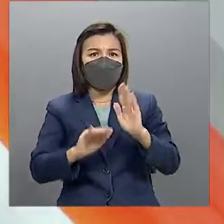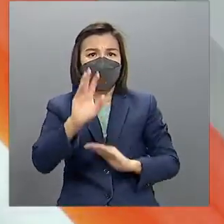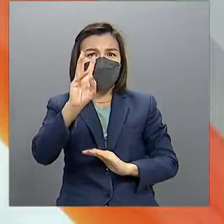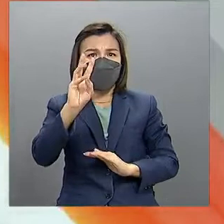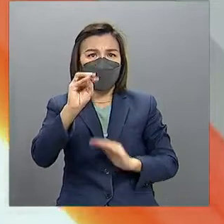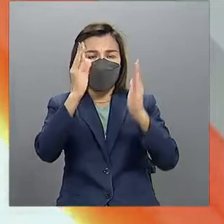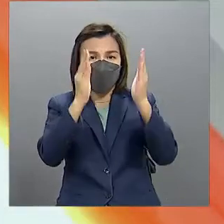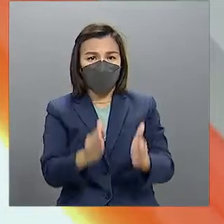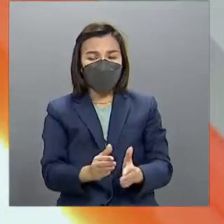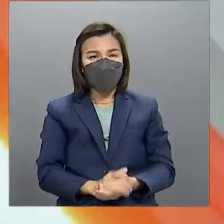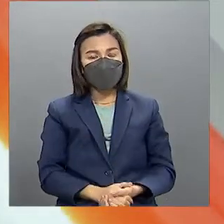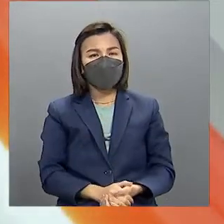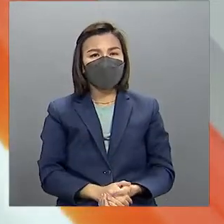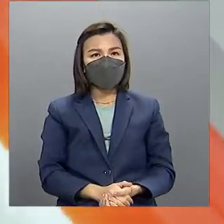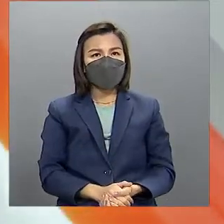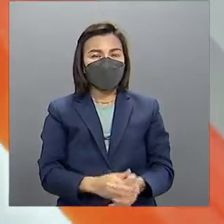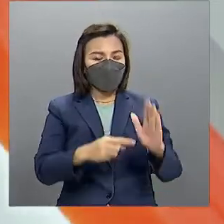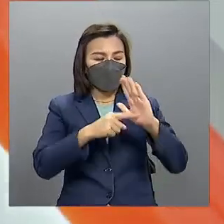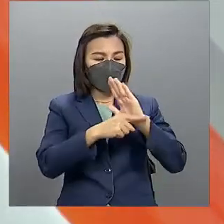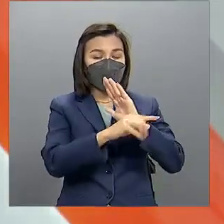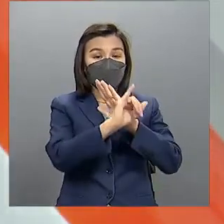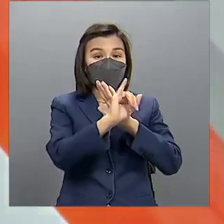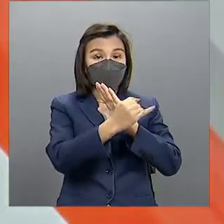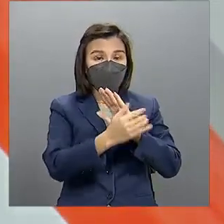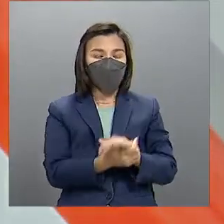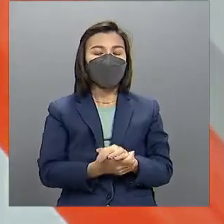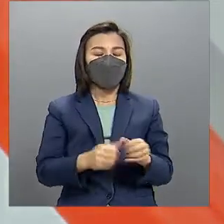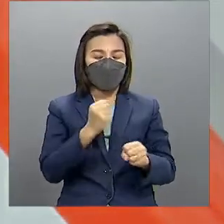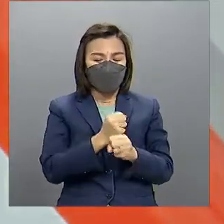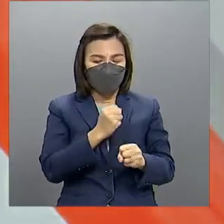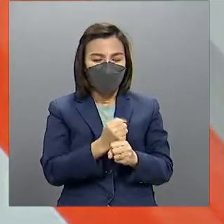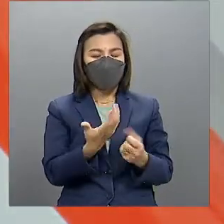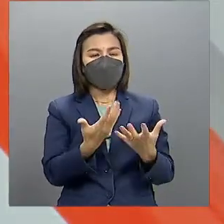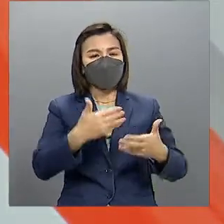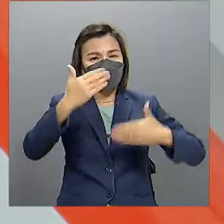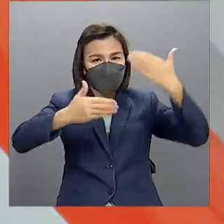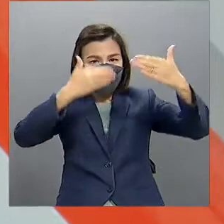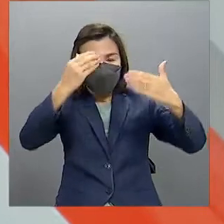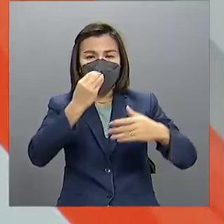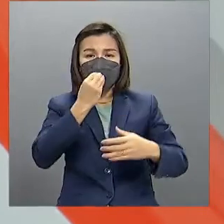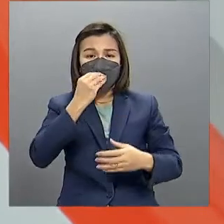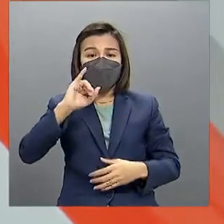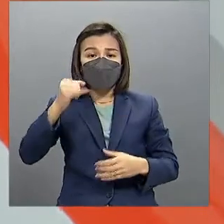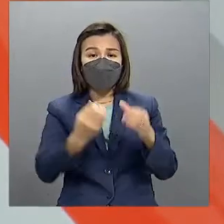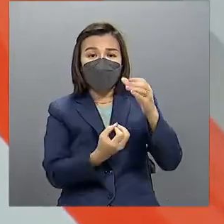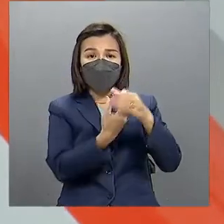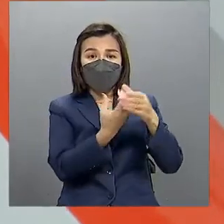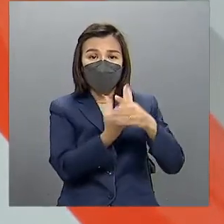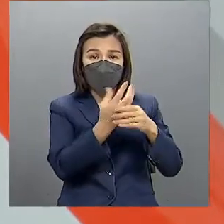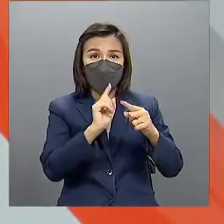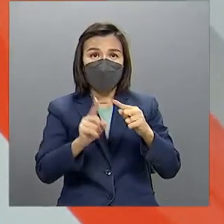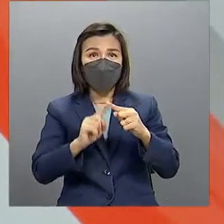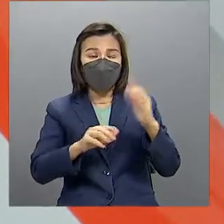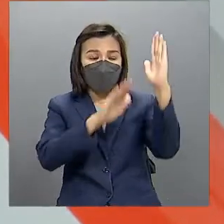พาณิชย์จังหวัดจันทบุรีจัดงานจันทบุรีเจมส์แอนด์เจอรี่แฟร์2021ที่จังหวัดภูเก็ตนะคะเป็นความหวังที่จะดึงดูด